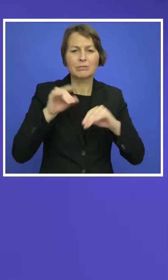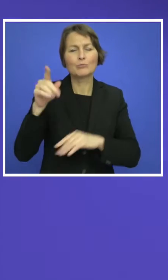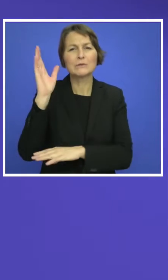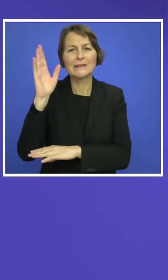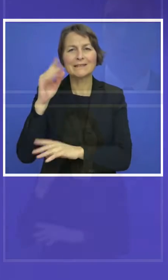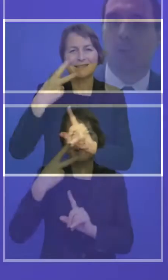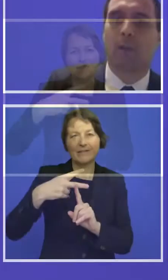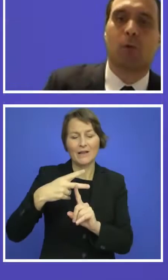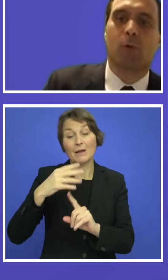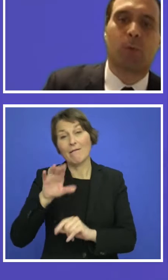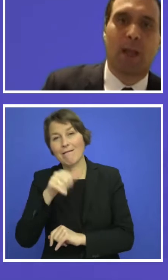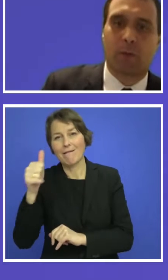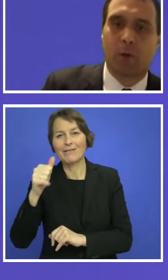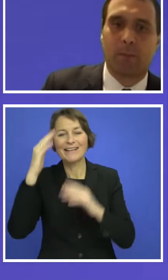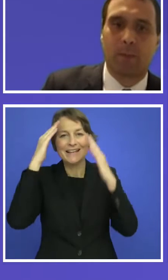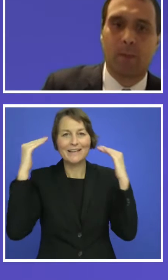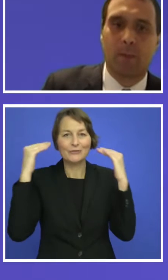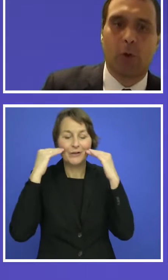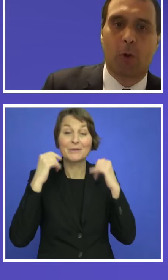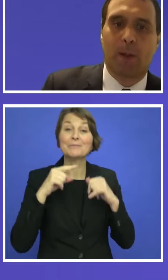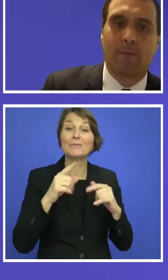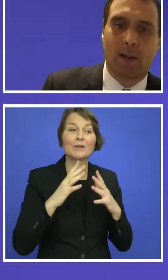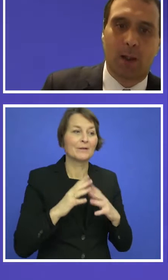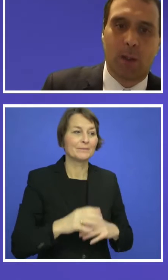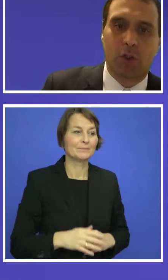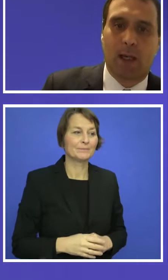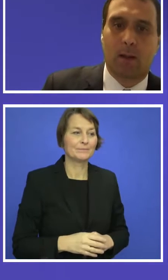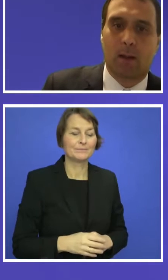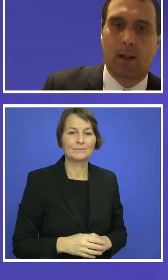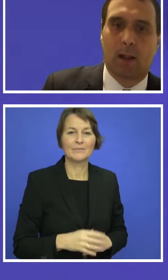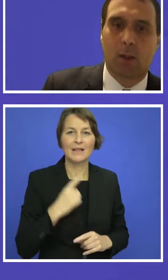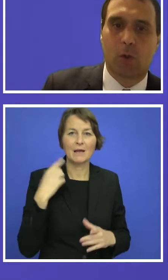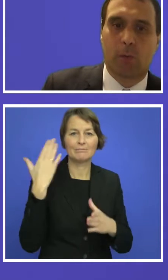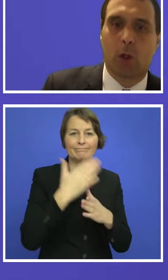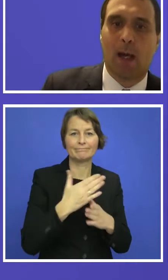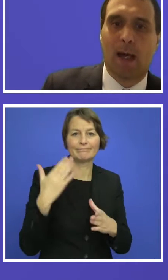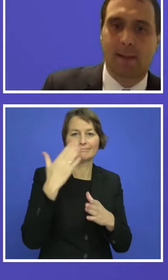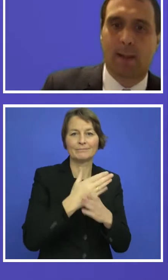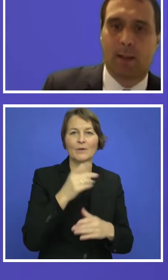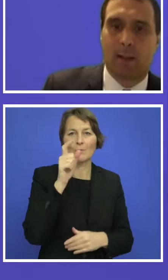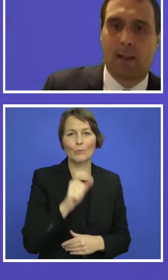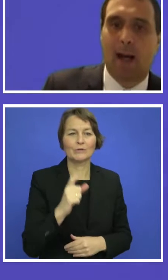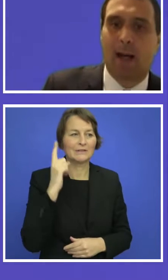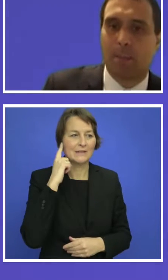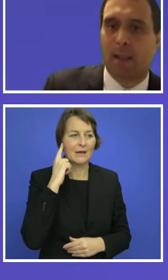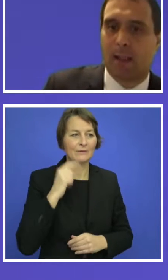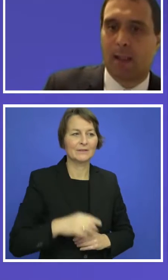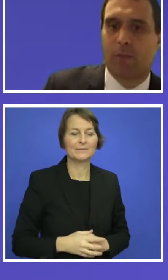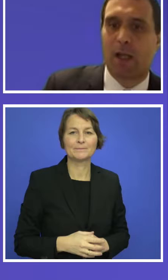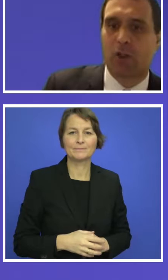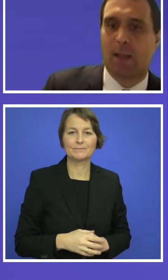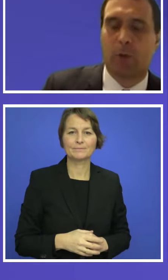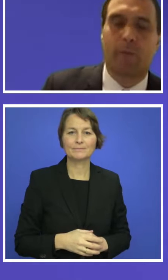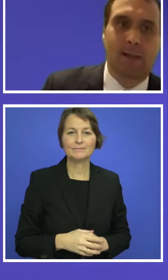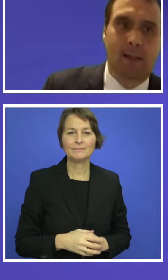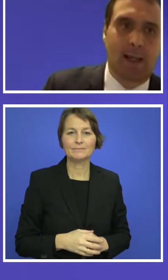technical option to choose in the Zoom. المجلس الأعلى لتنظيم الإعلام. لا المجلس الأعلى لتنظيم الإعلام. Us in Arabic, English,